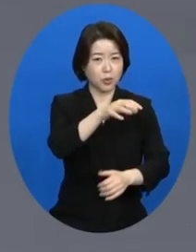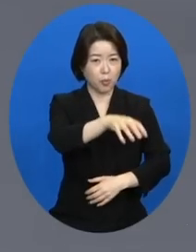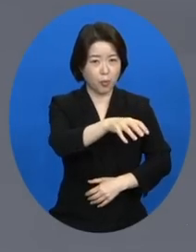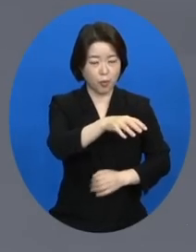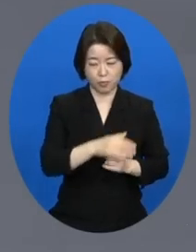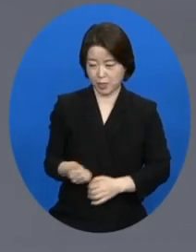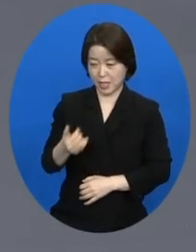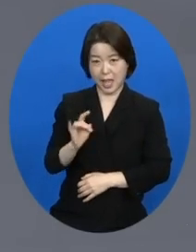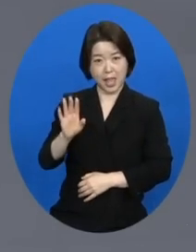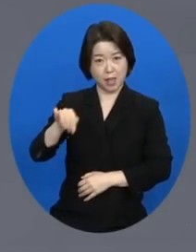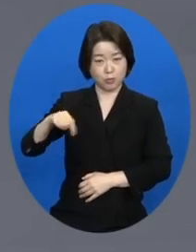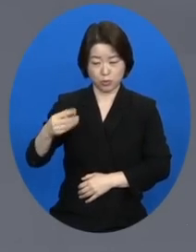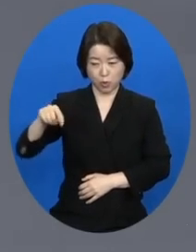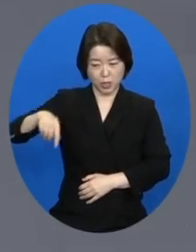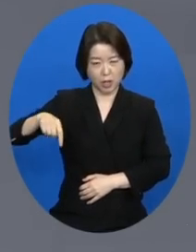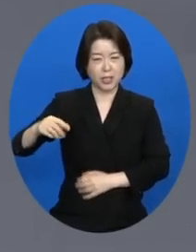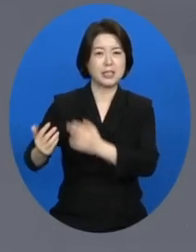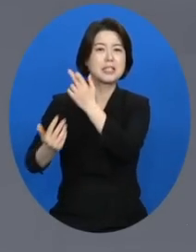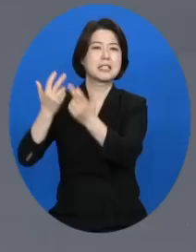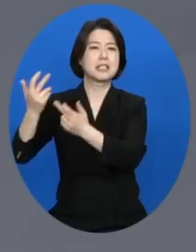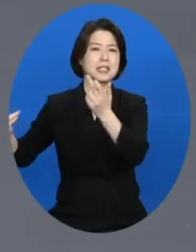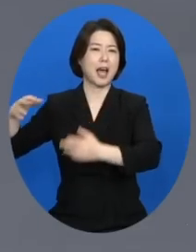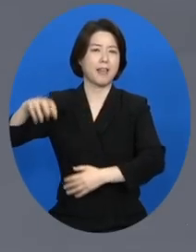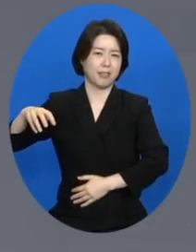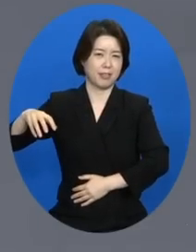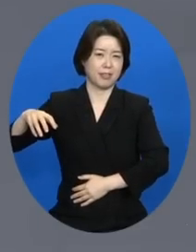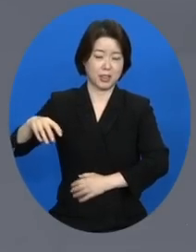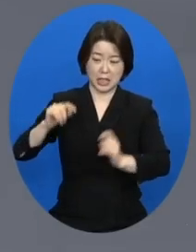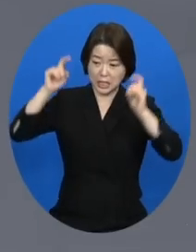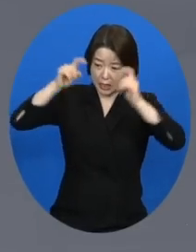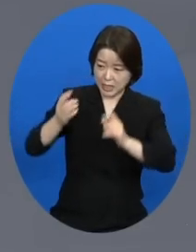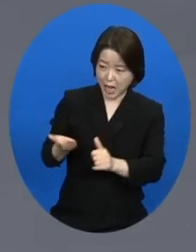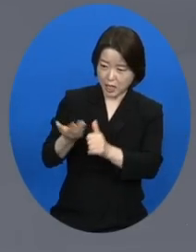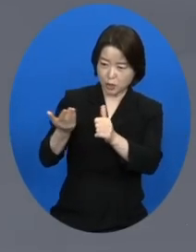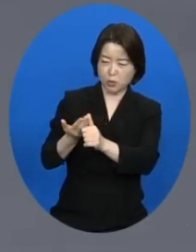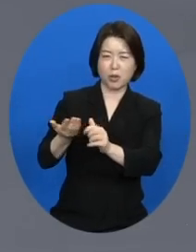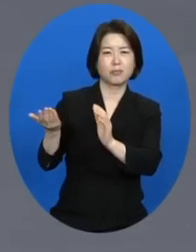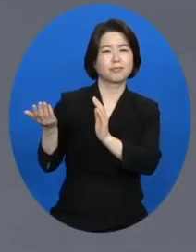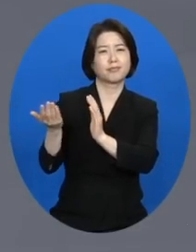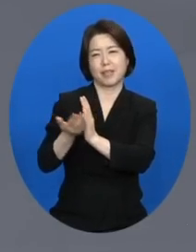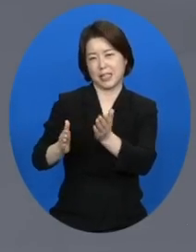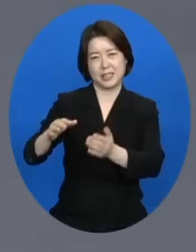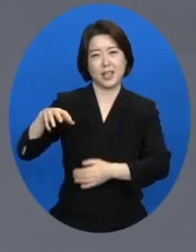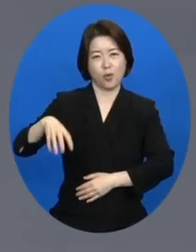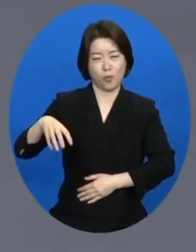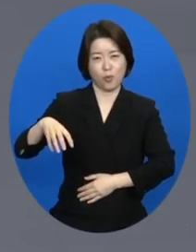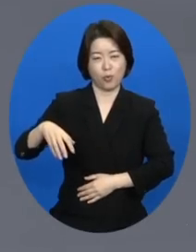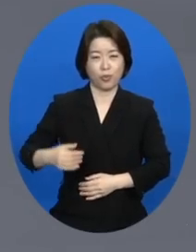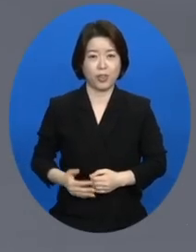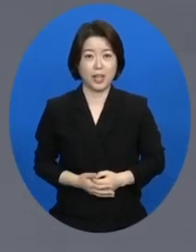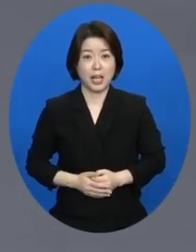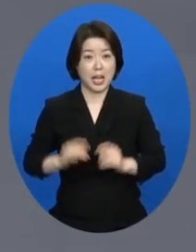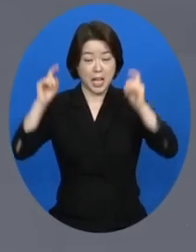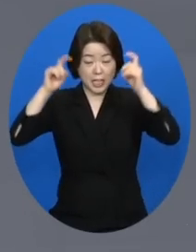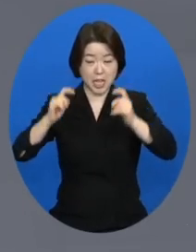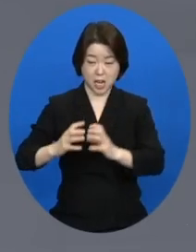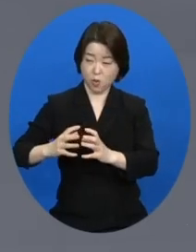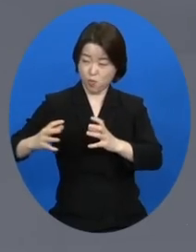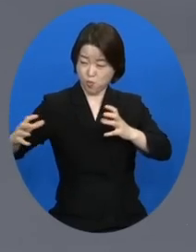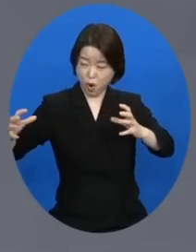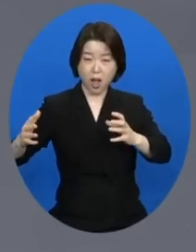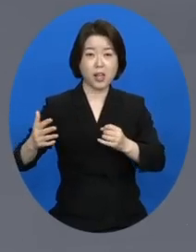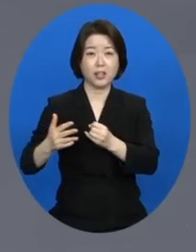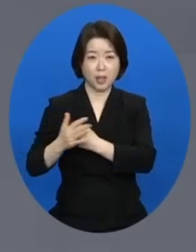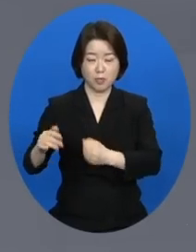헤브론이라는 곳이 이 산악 지역이다 보니까 양떼를 치기에는 좀 적합하지 않았던 것 같고, 또한 양떼가 워낙 많았기